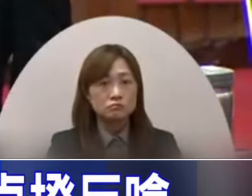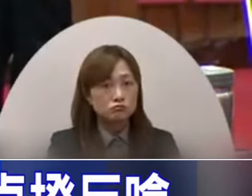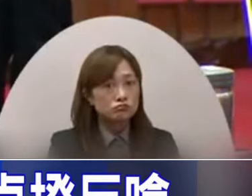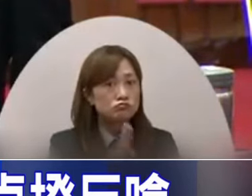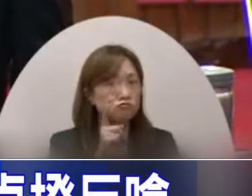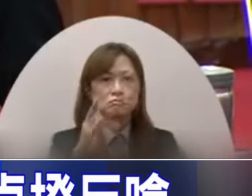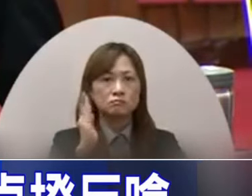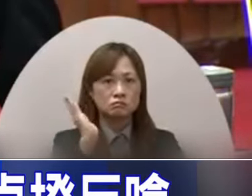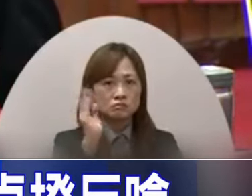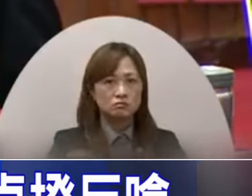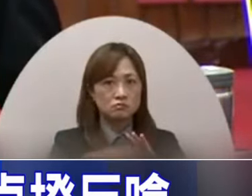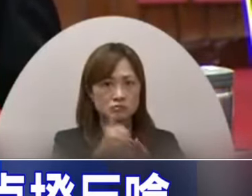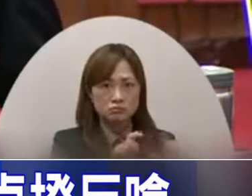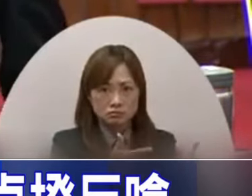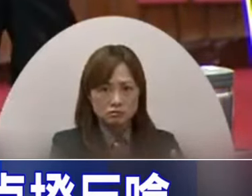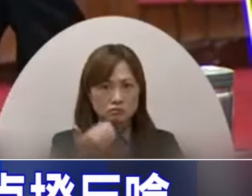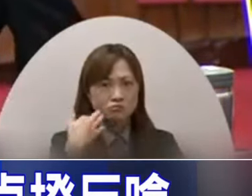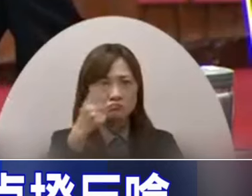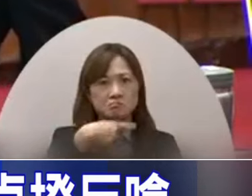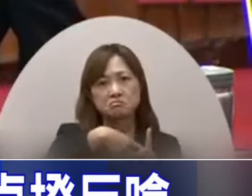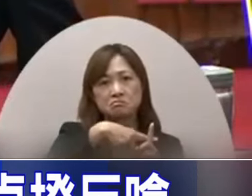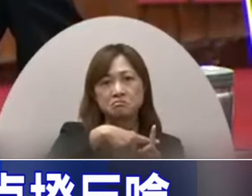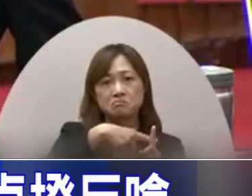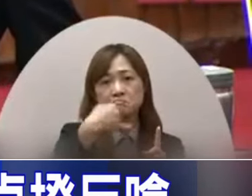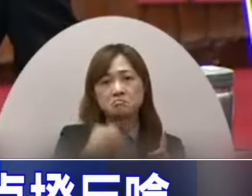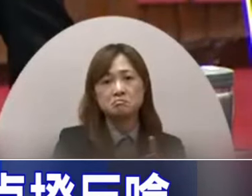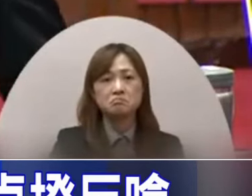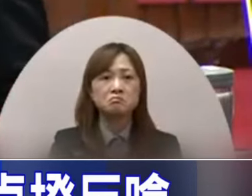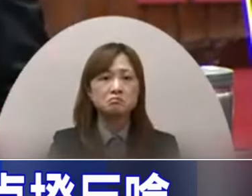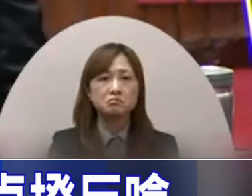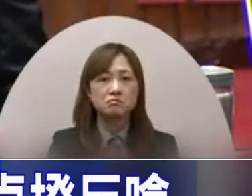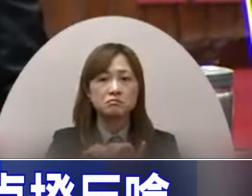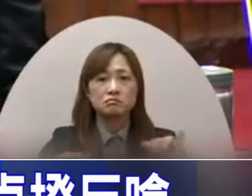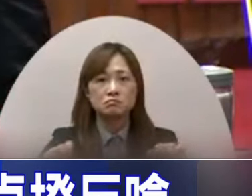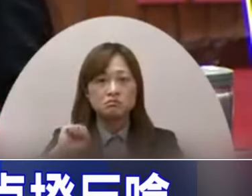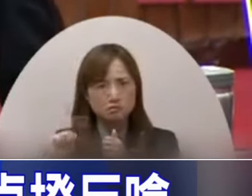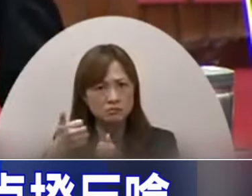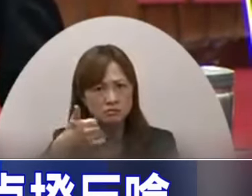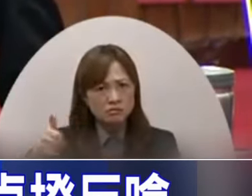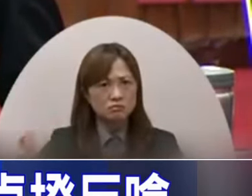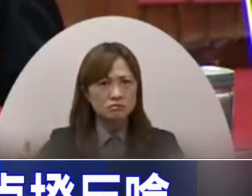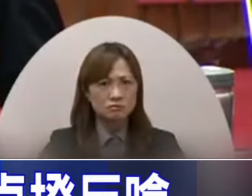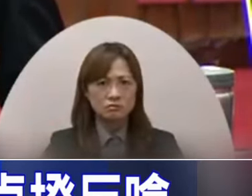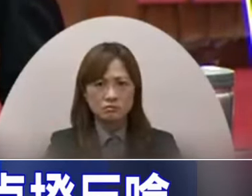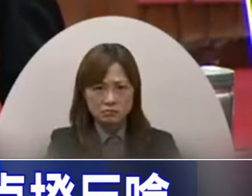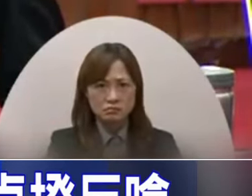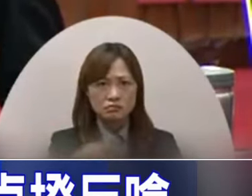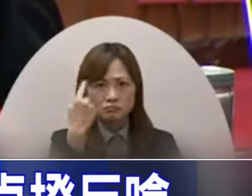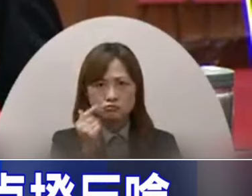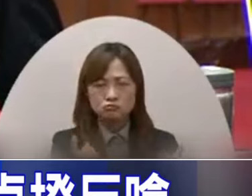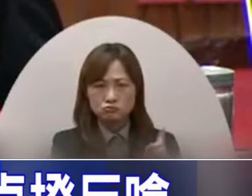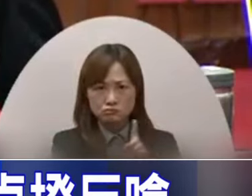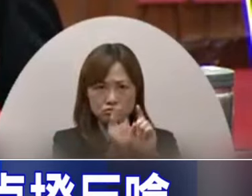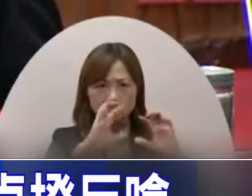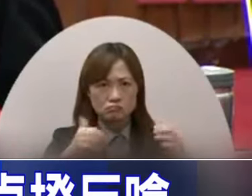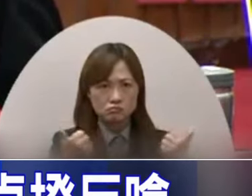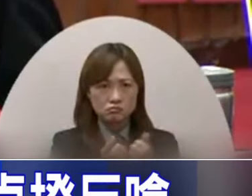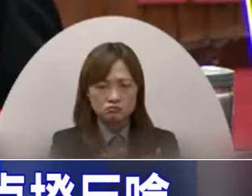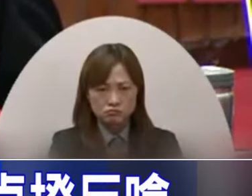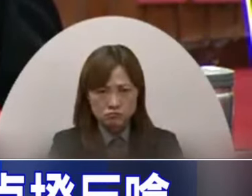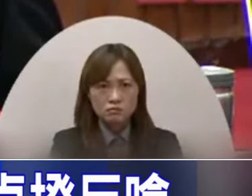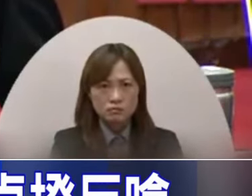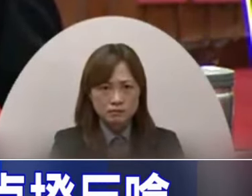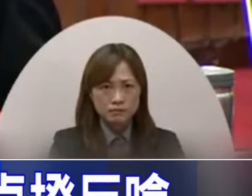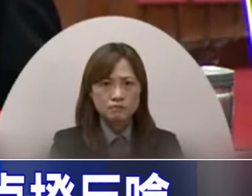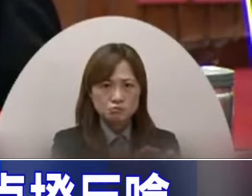很精彩吗？ 我觉得你的水平是地方议会议员， 因为 你会这么做，请你面对国会。要谦卑，要